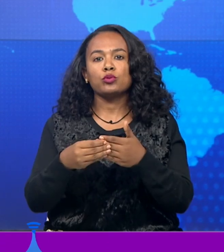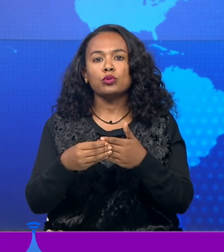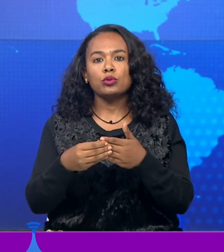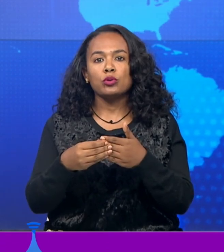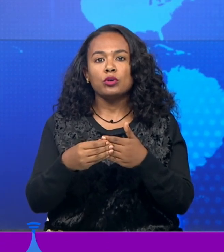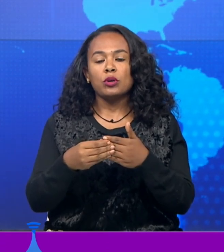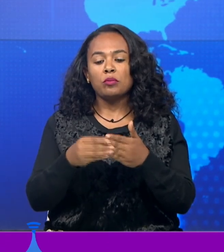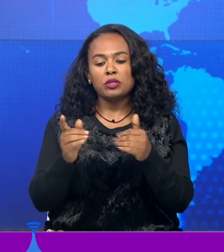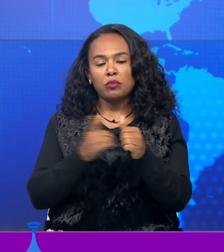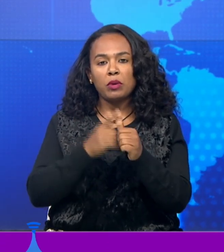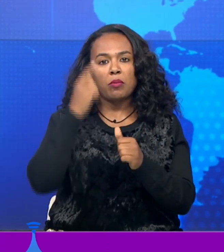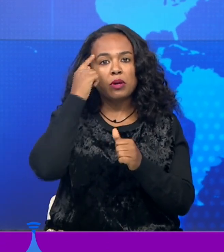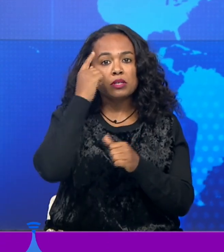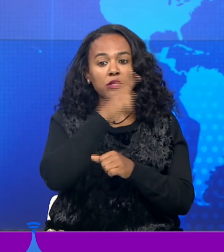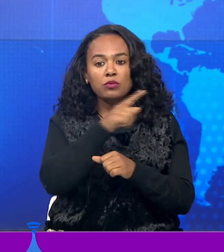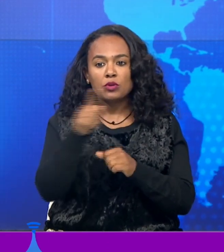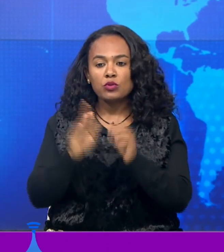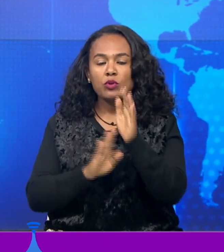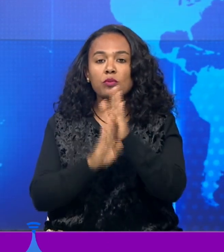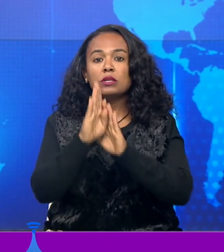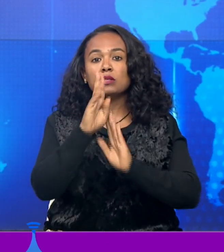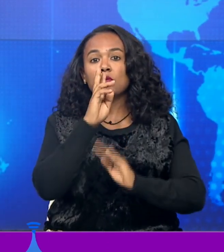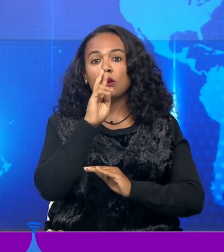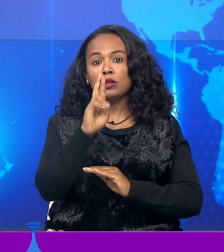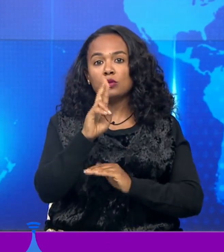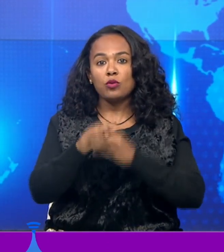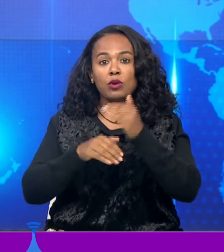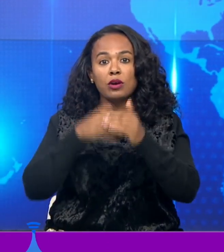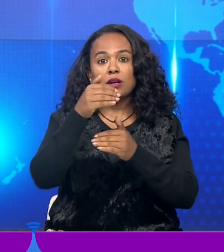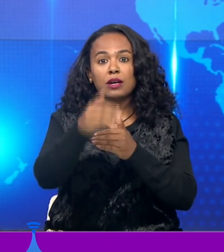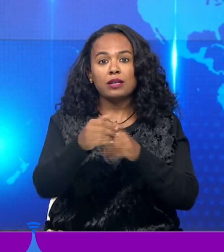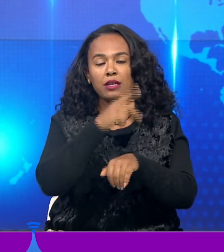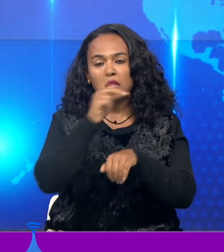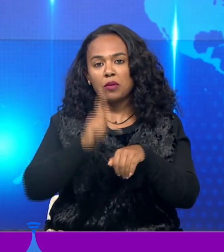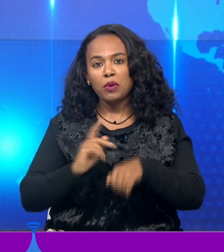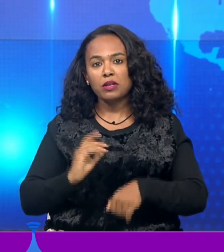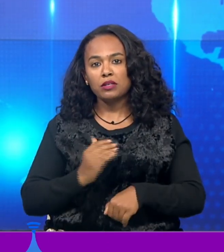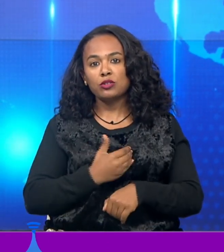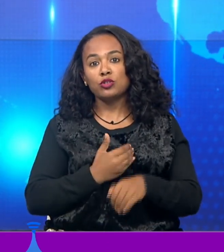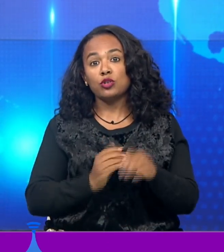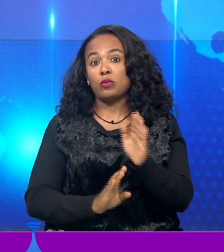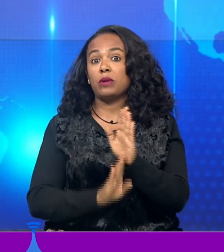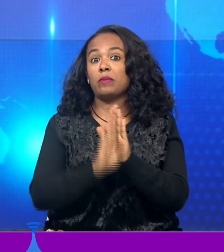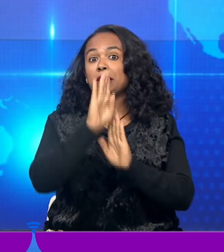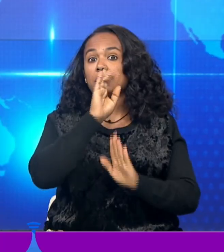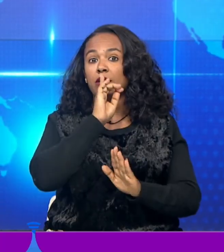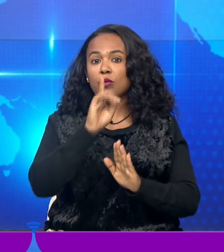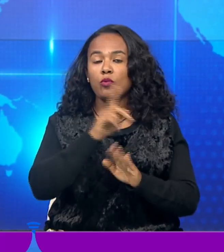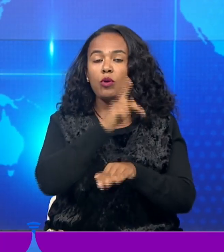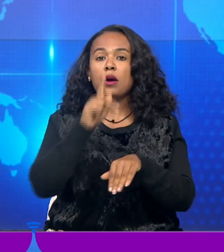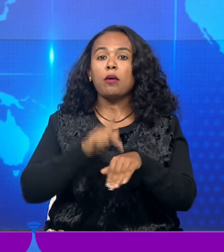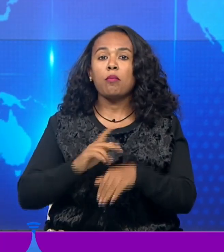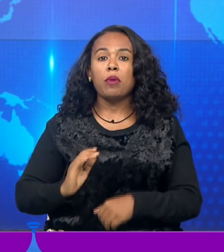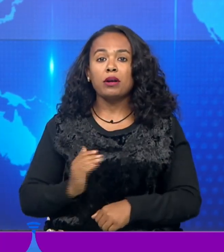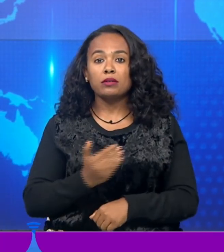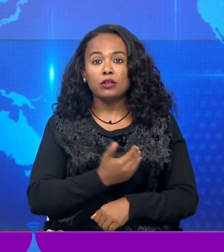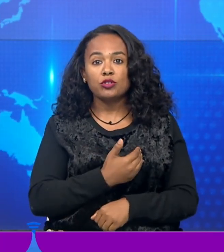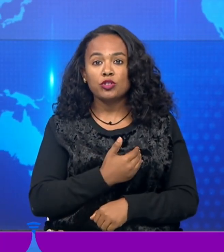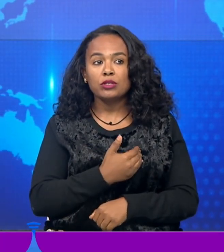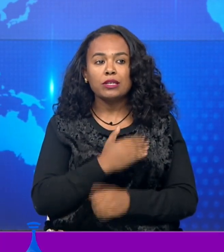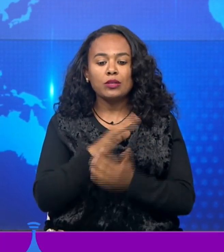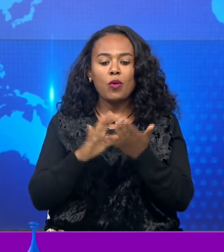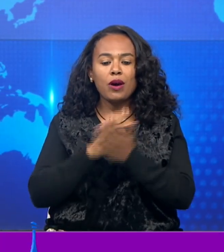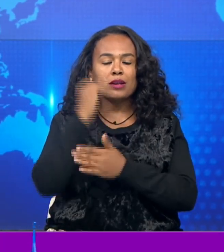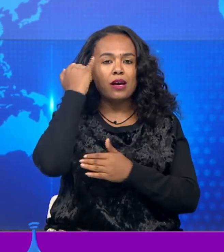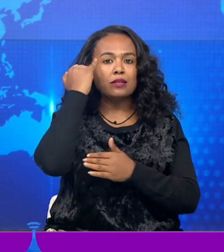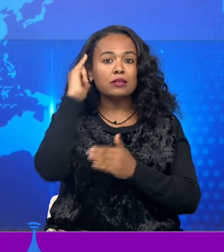መጀመሪያ በአስተሳሰብ እነሱ የበለጸጉ ናቸው። ከዛ ፓርቲያችን ደግሞ የበለጸገ ነው። ፓርቲያችን የተዋሃደ ሀሳብ